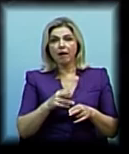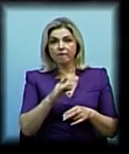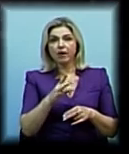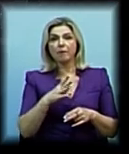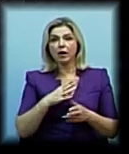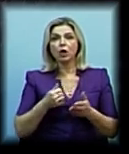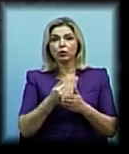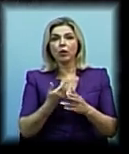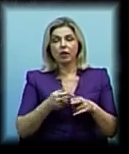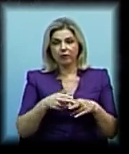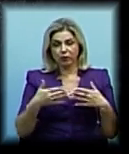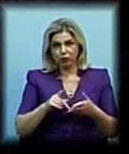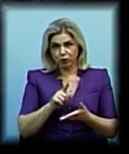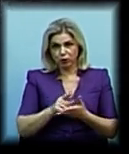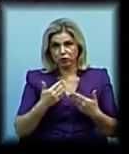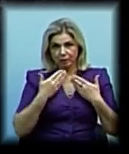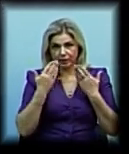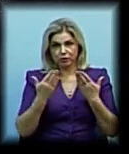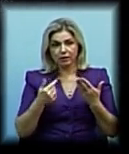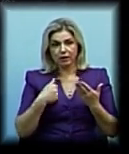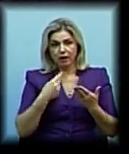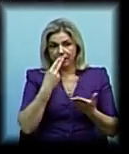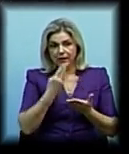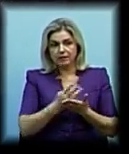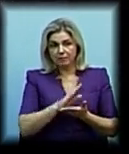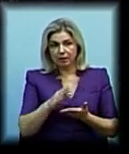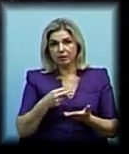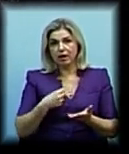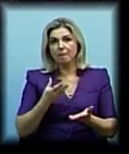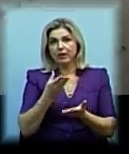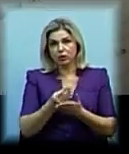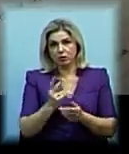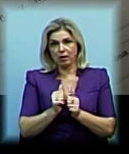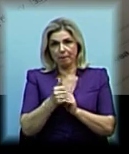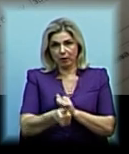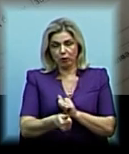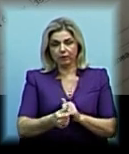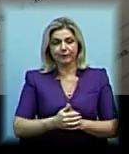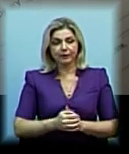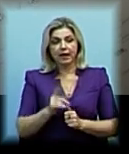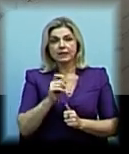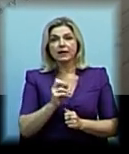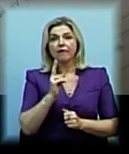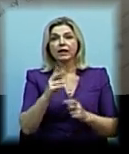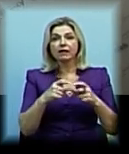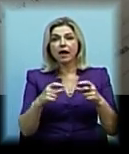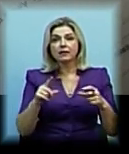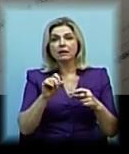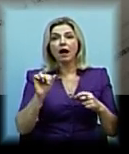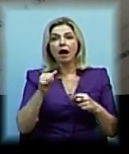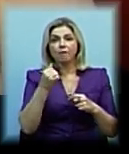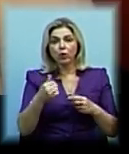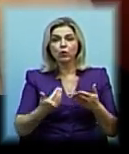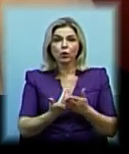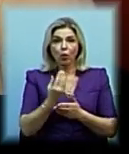були прочитати, правильно? Я їх не смотрю тебе, я ну, просто плачу ви... наперед. У квитанції за серпень вказано новий